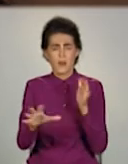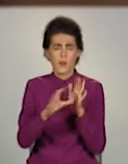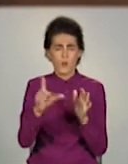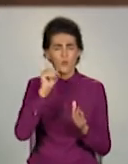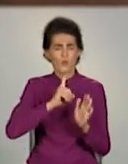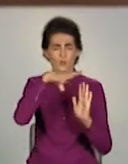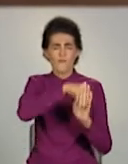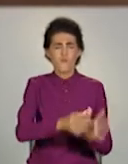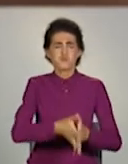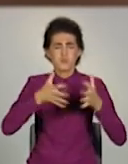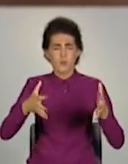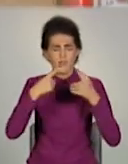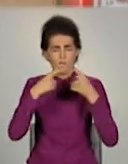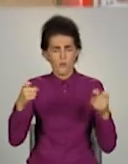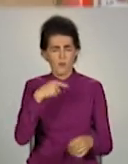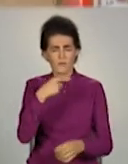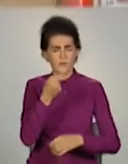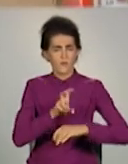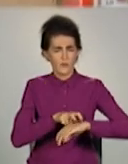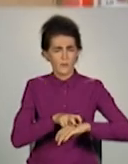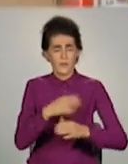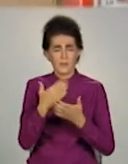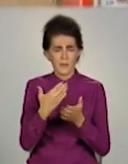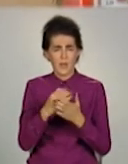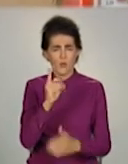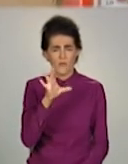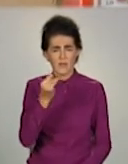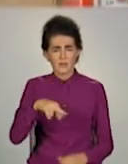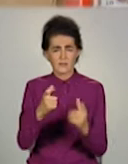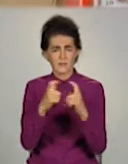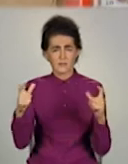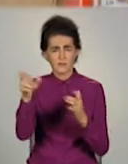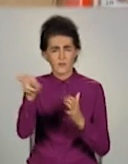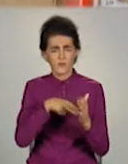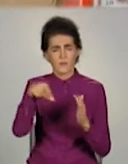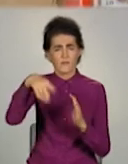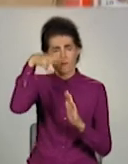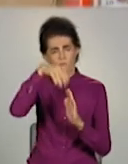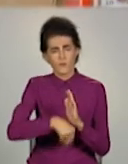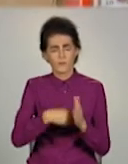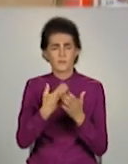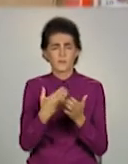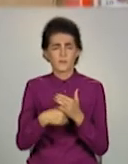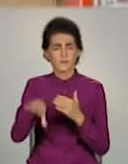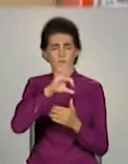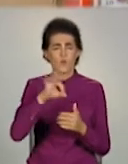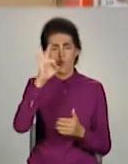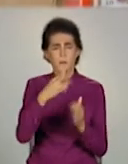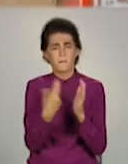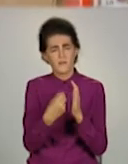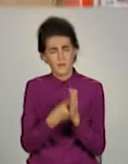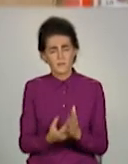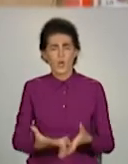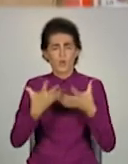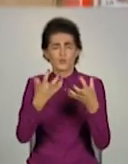більше інформації, кажуть лікарі. Ковідний сертифікат, він в собі задержит, крім сведений о вакцинації,